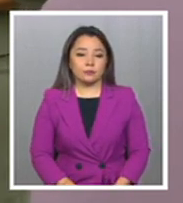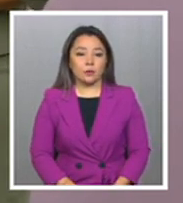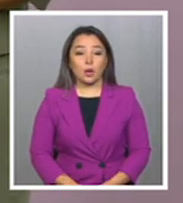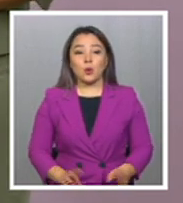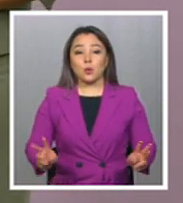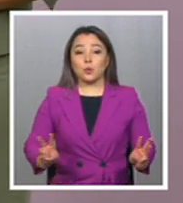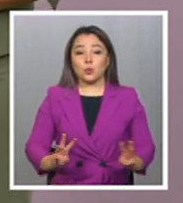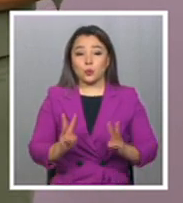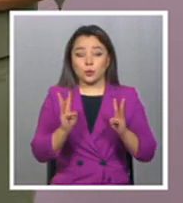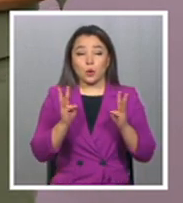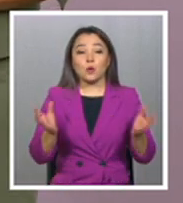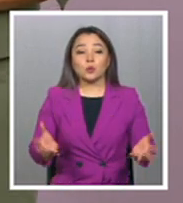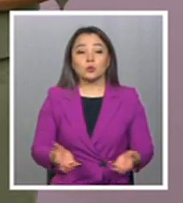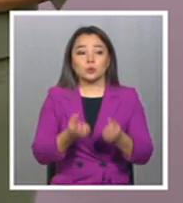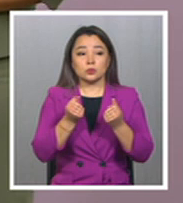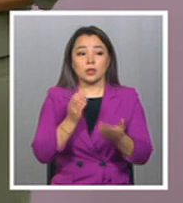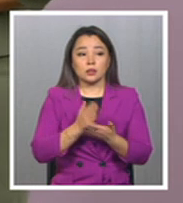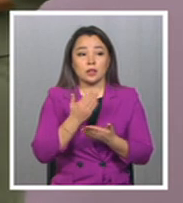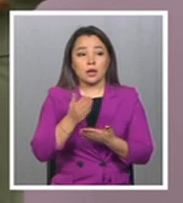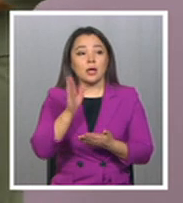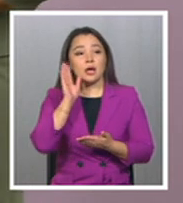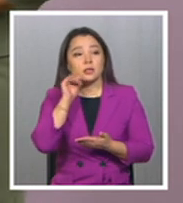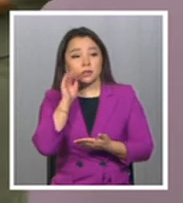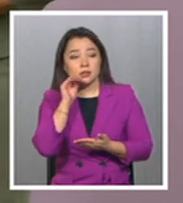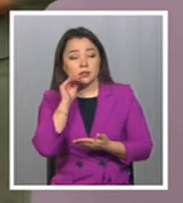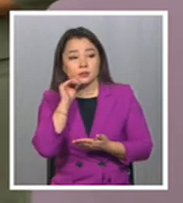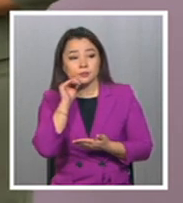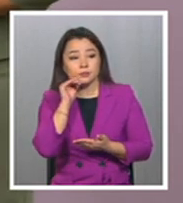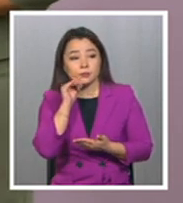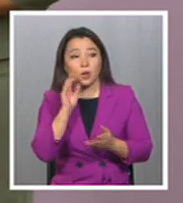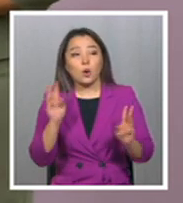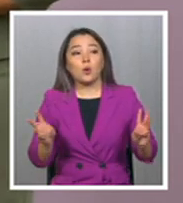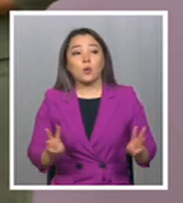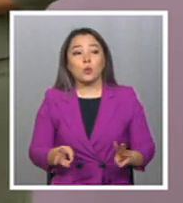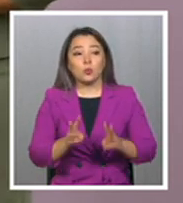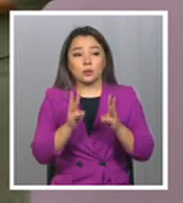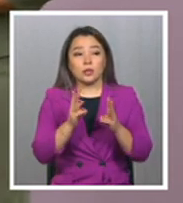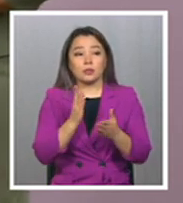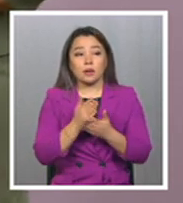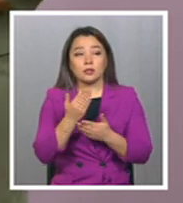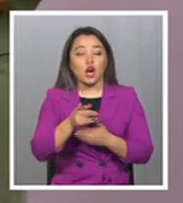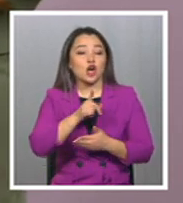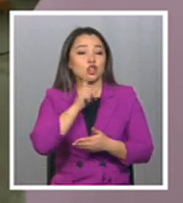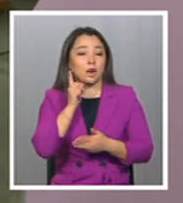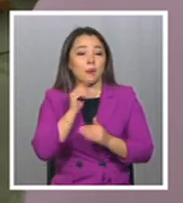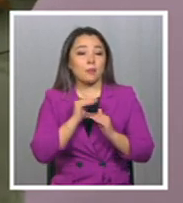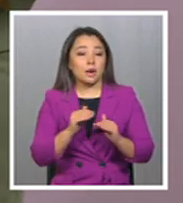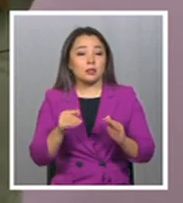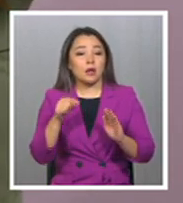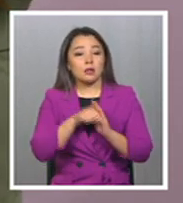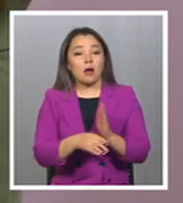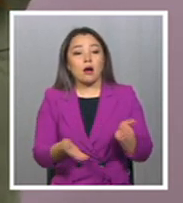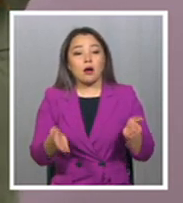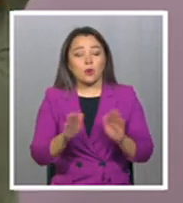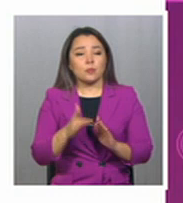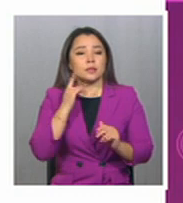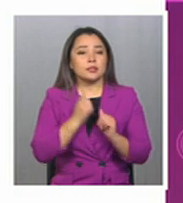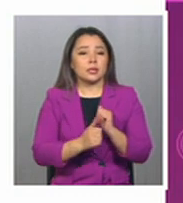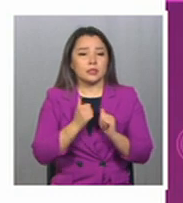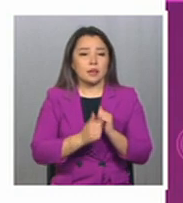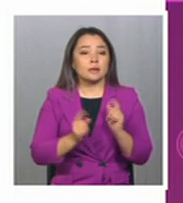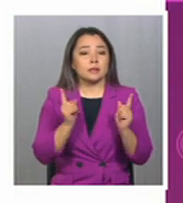Өрттен құтқарушы иттер. Өрт болғанда жас балалардың үйде қалып қоюы жиі